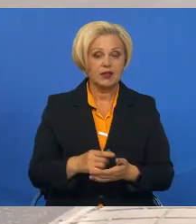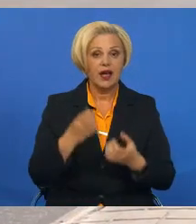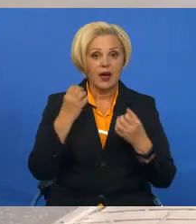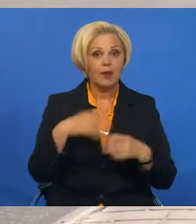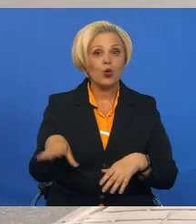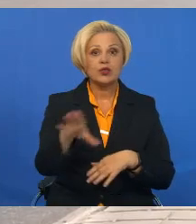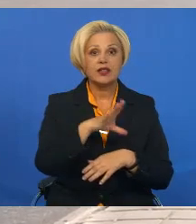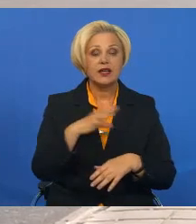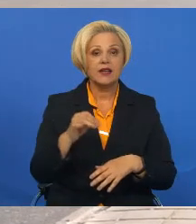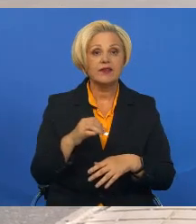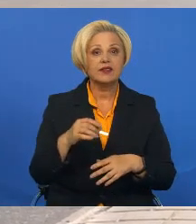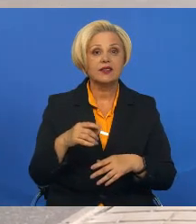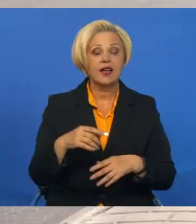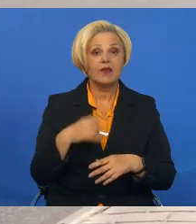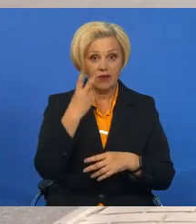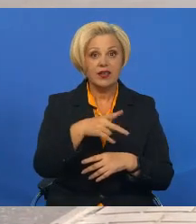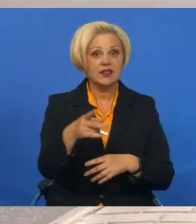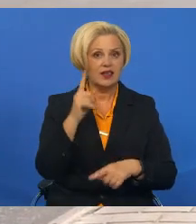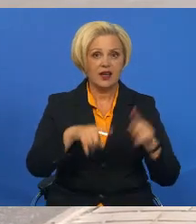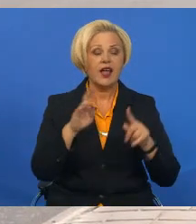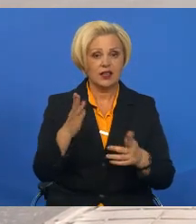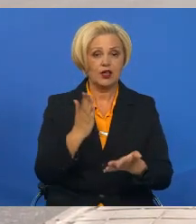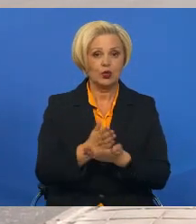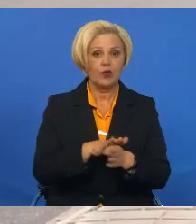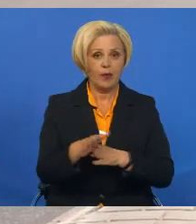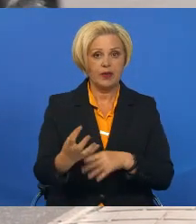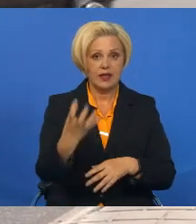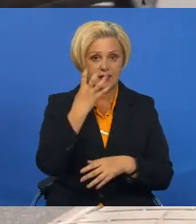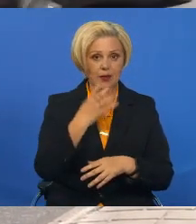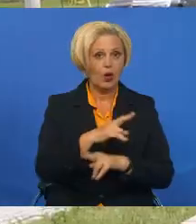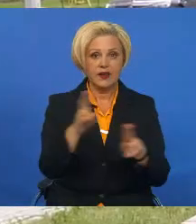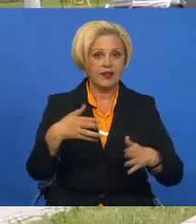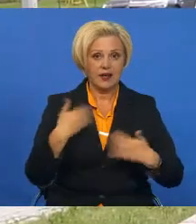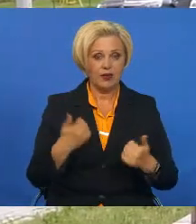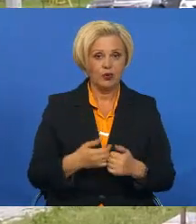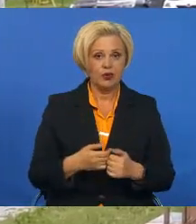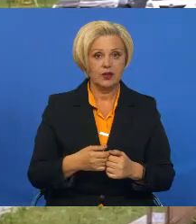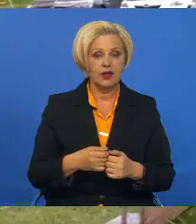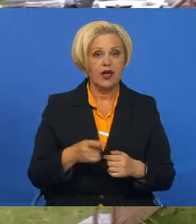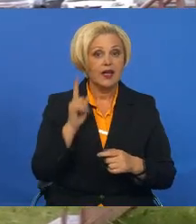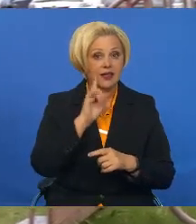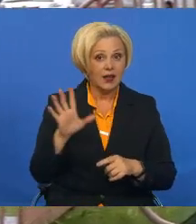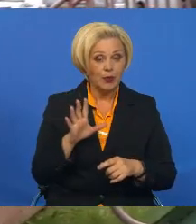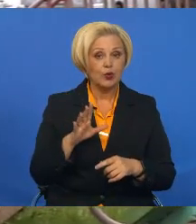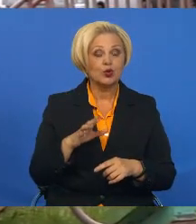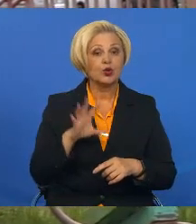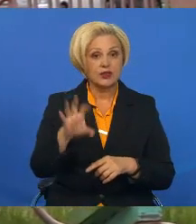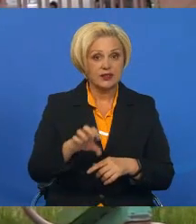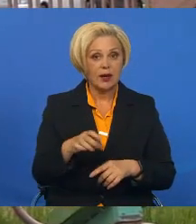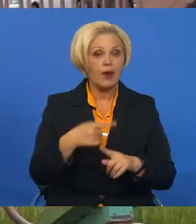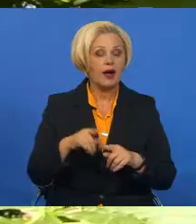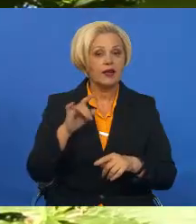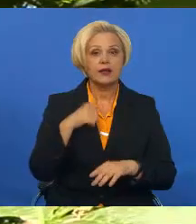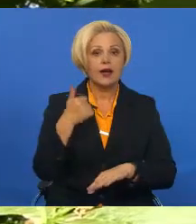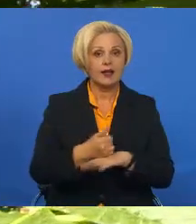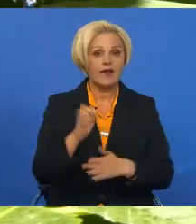не все, ну кто? Вы видели в намордниках? Редко кто-то, да? Ну вообще никого нет. Нязручнасць питомца аказалася самай папулярнай